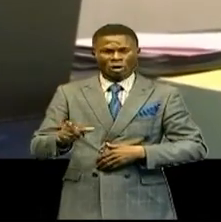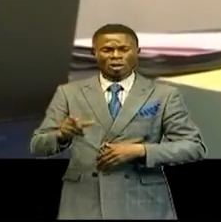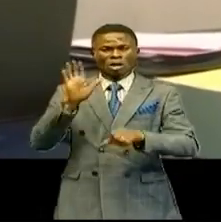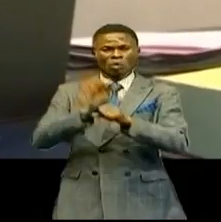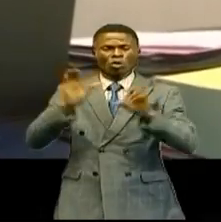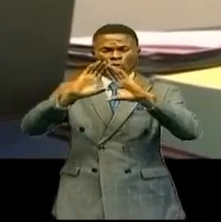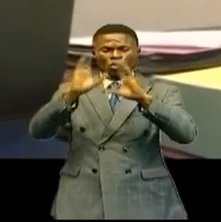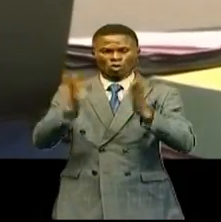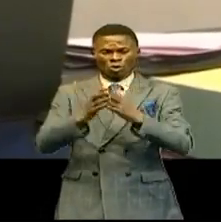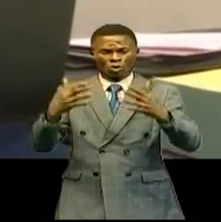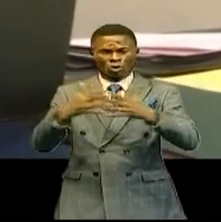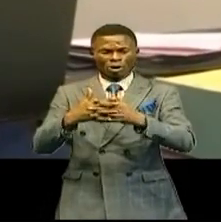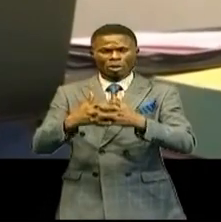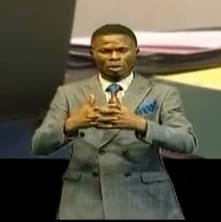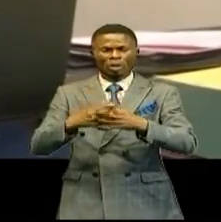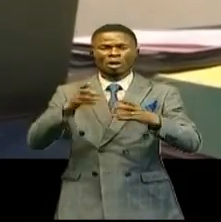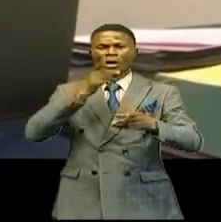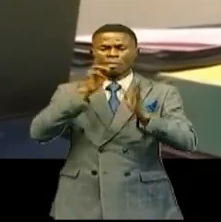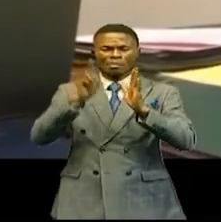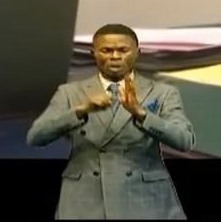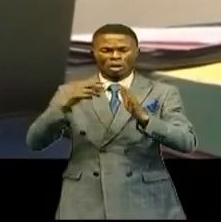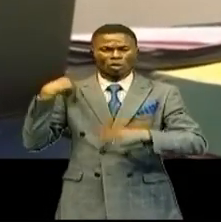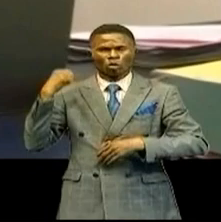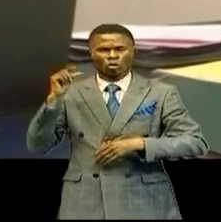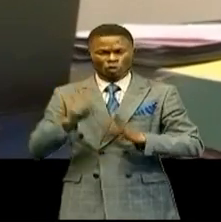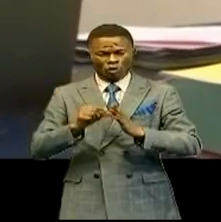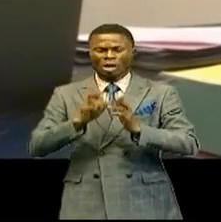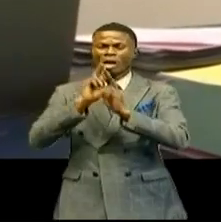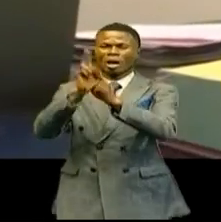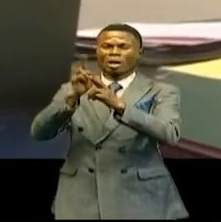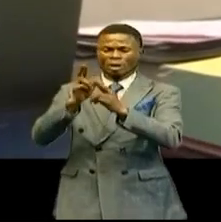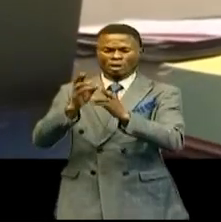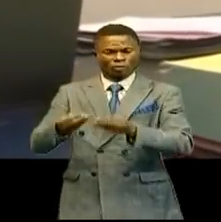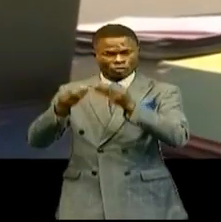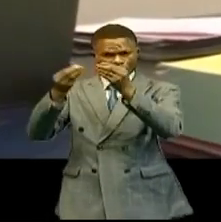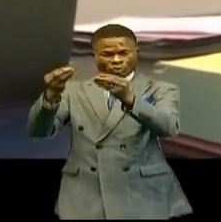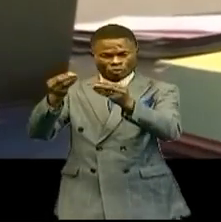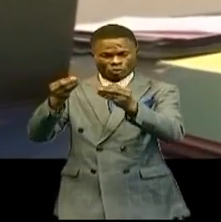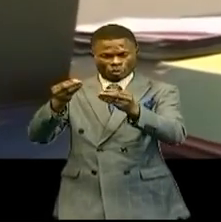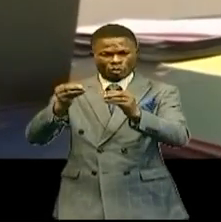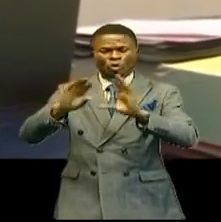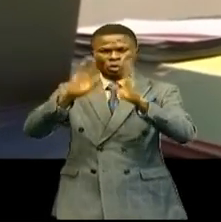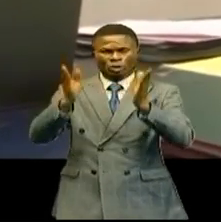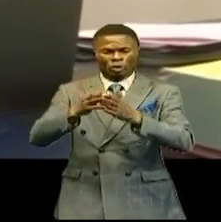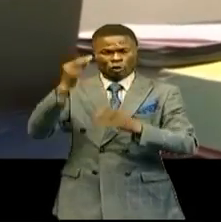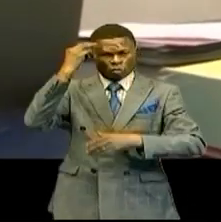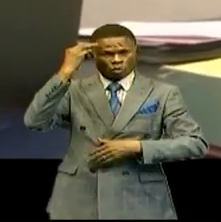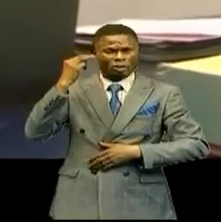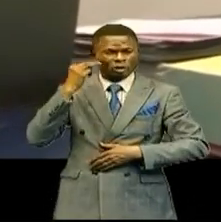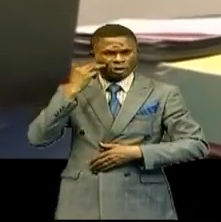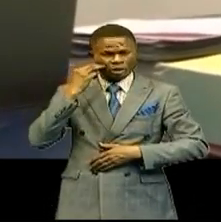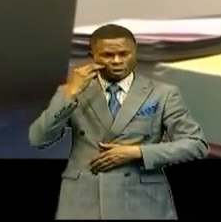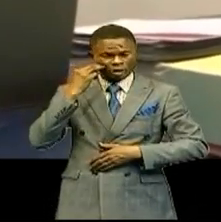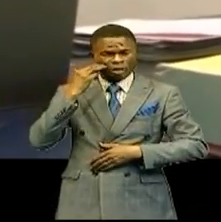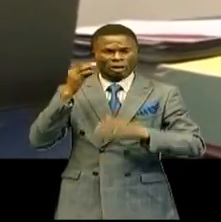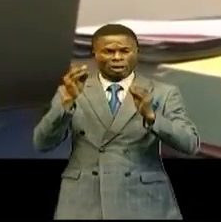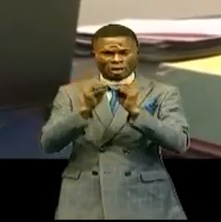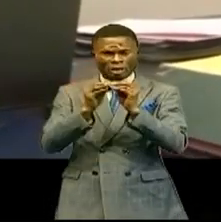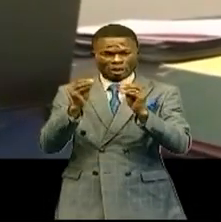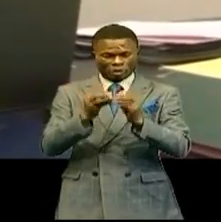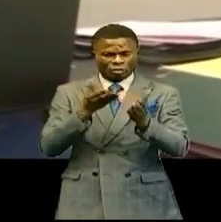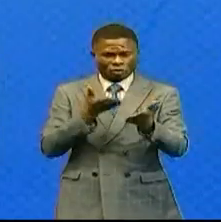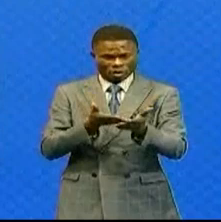commission paritaire mixte Parlement-Gouvernement. Un rapport s'est rapporté à la connaissance de membres du Conseil à l'issue de cette